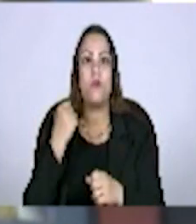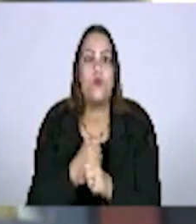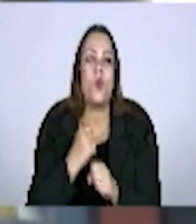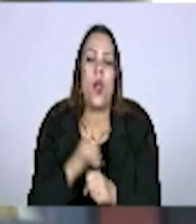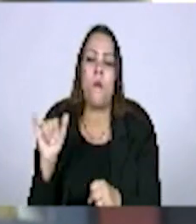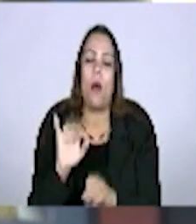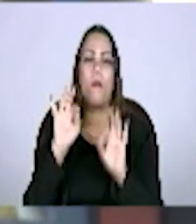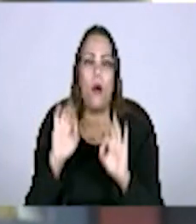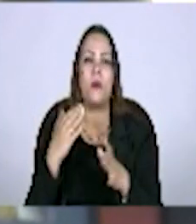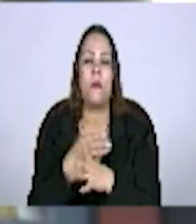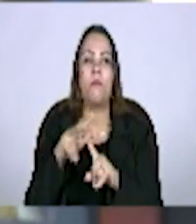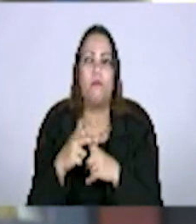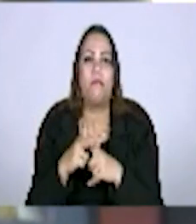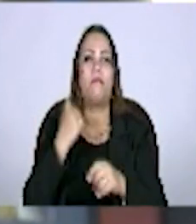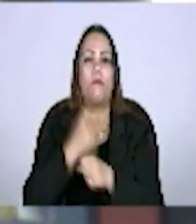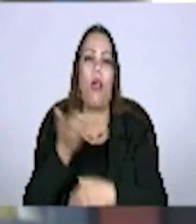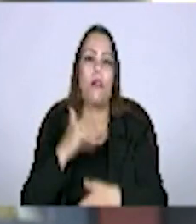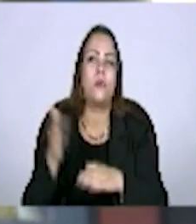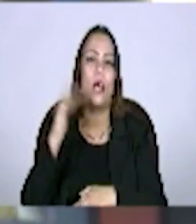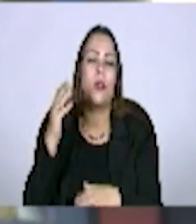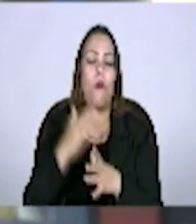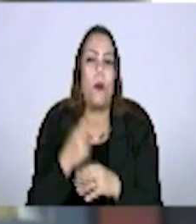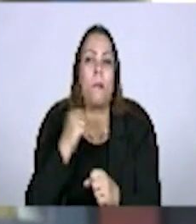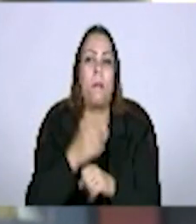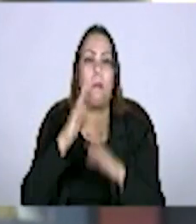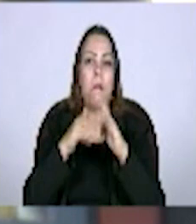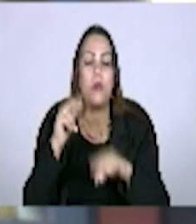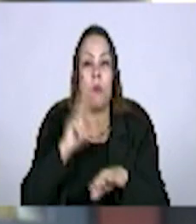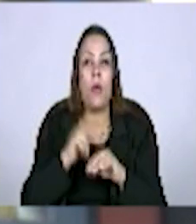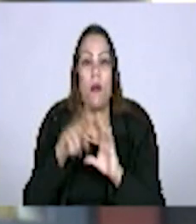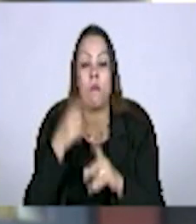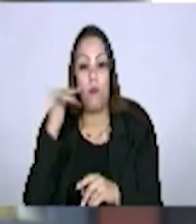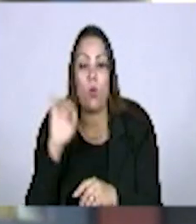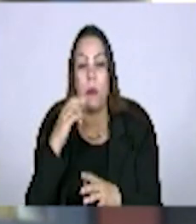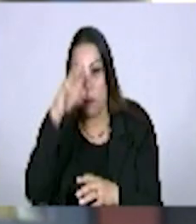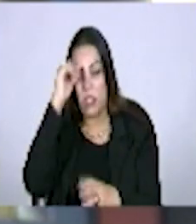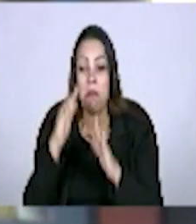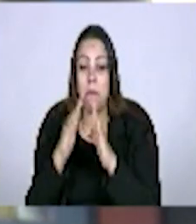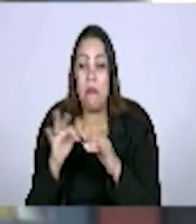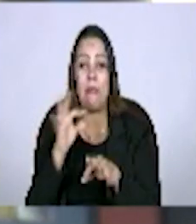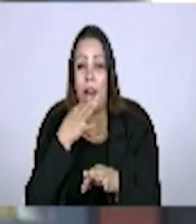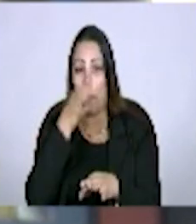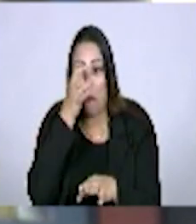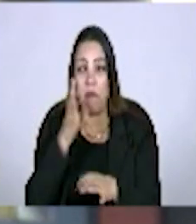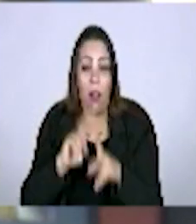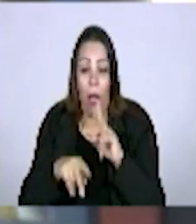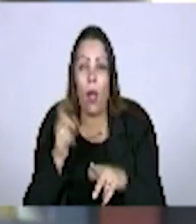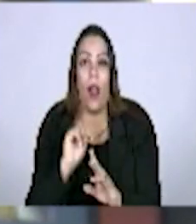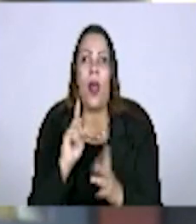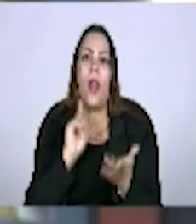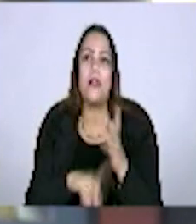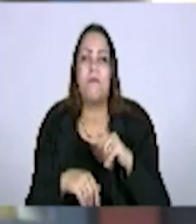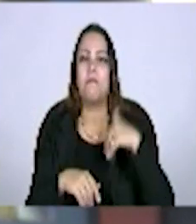الاهتمام بالتصنيع والصناعه المحليه وايضا نهتم بها على صعيد ا توفير